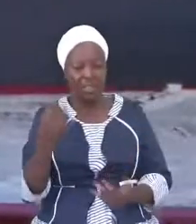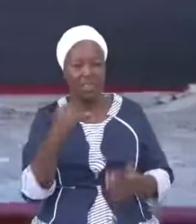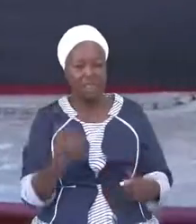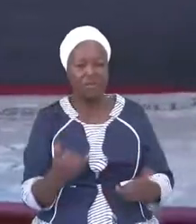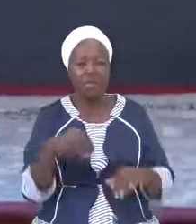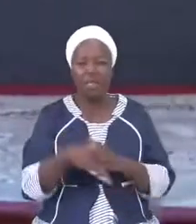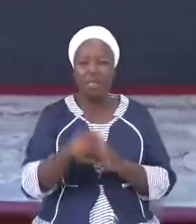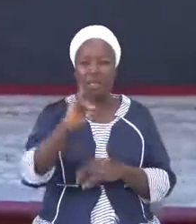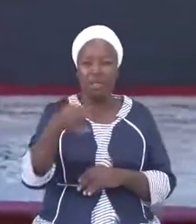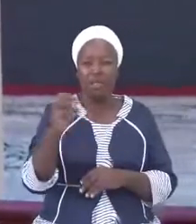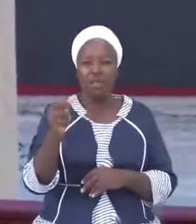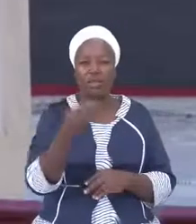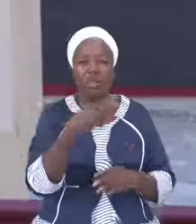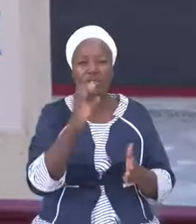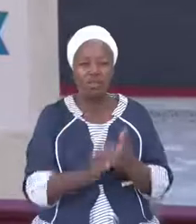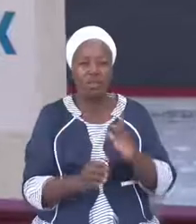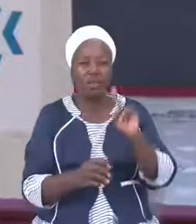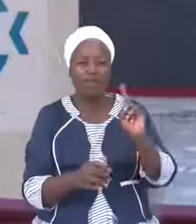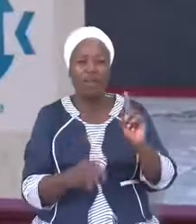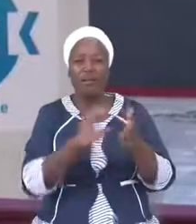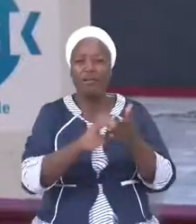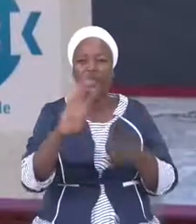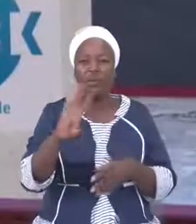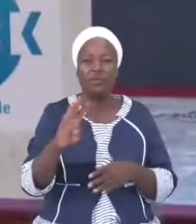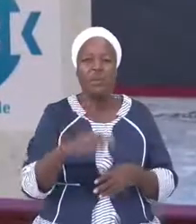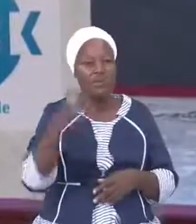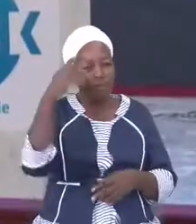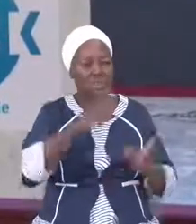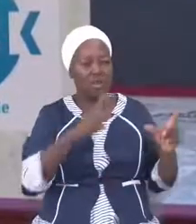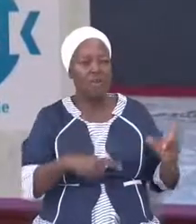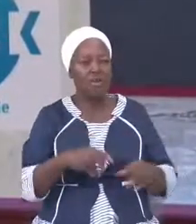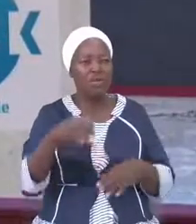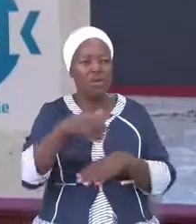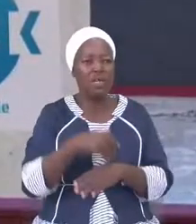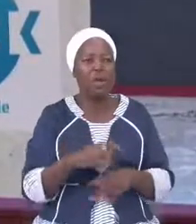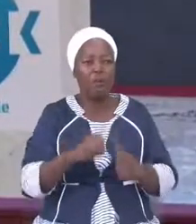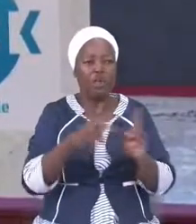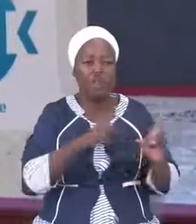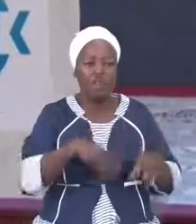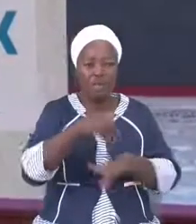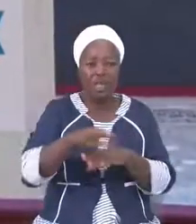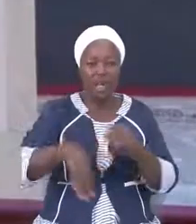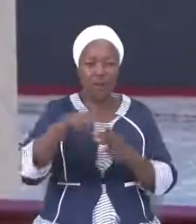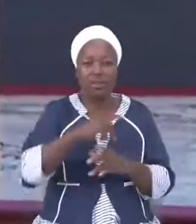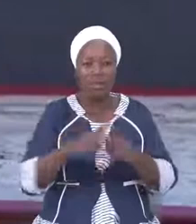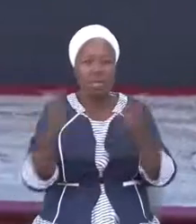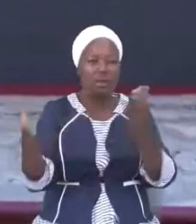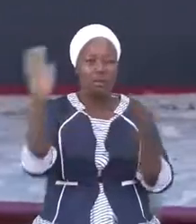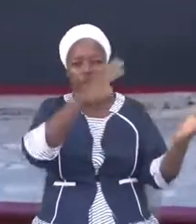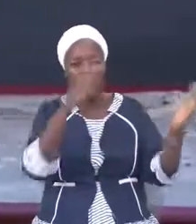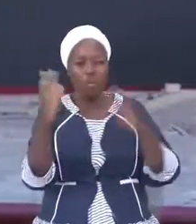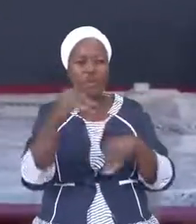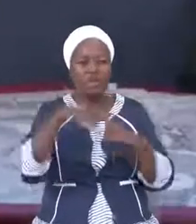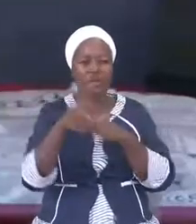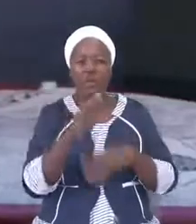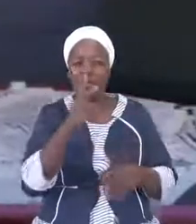allons voir Jonas chapitre 1, verset 4. Mais l'Éternel fit souffler sur la